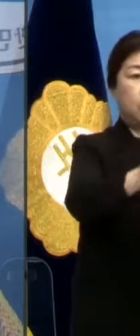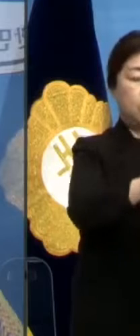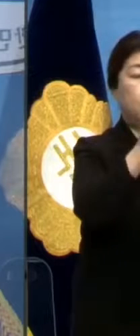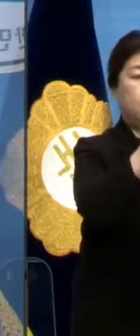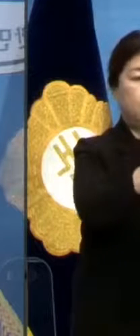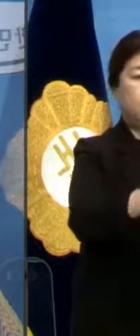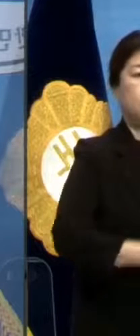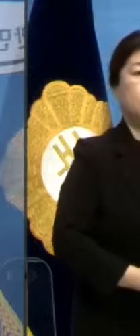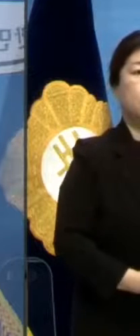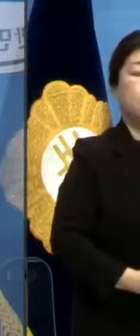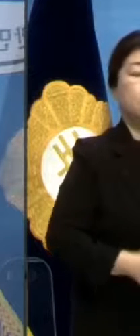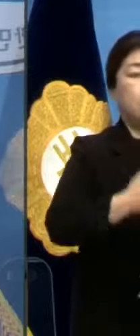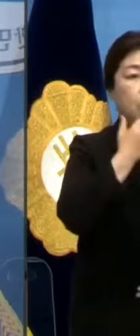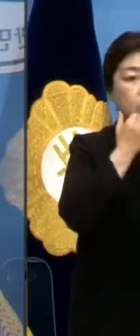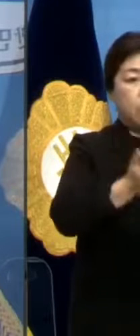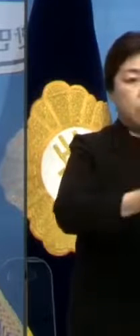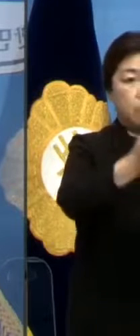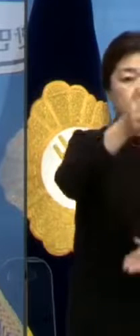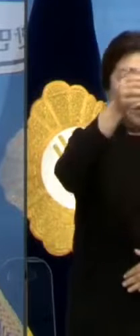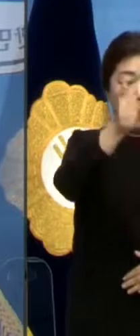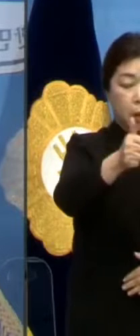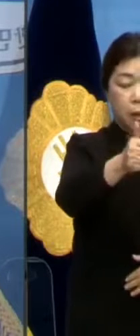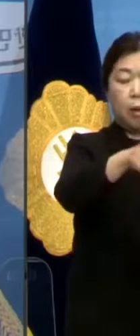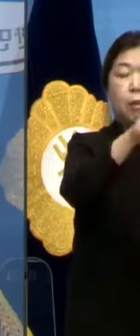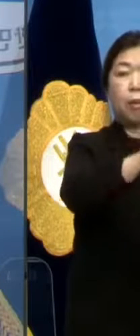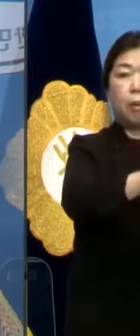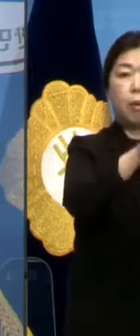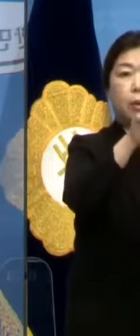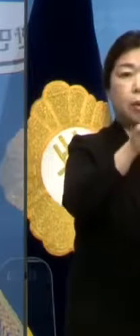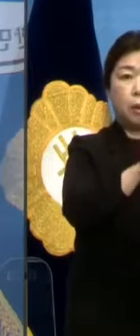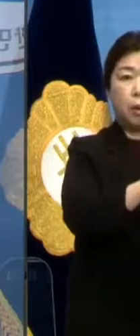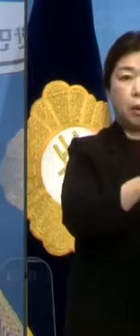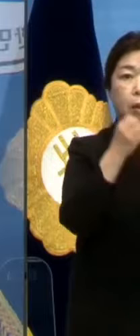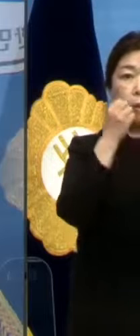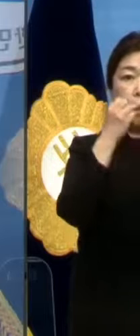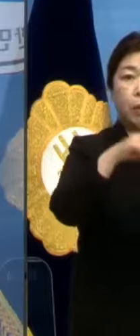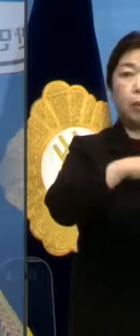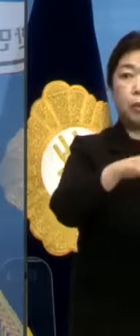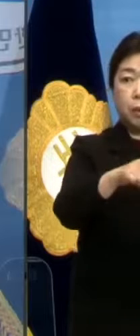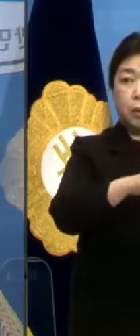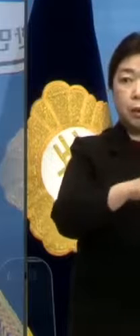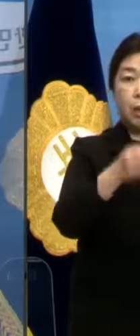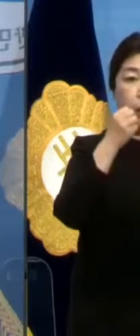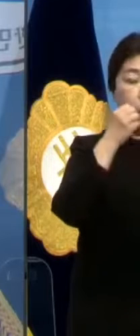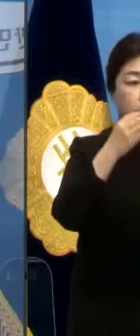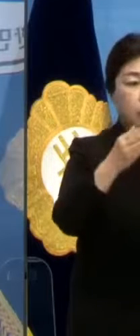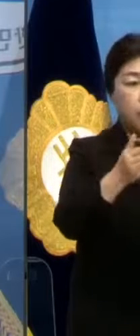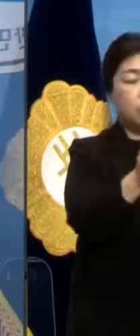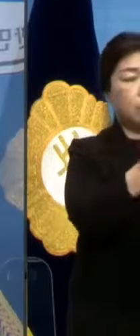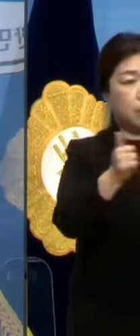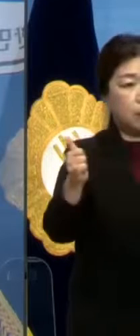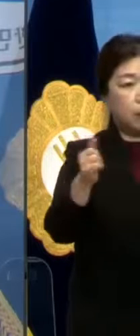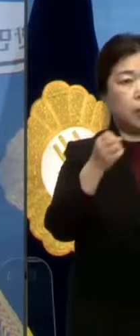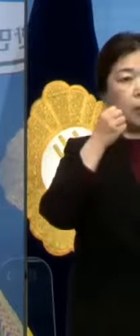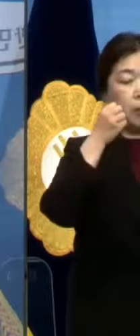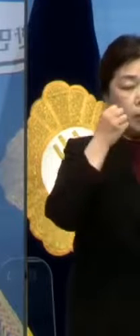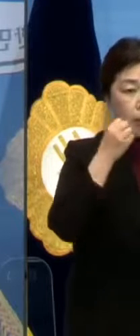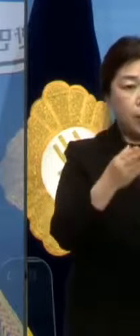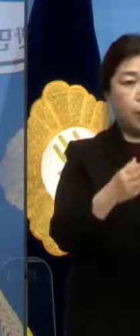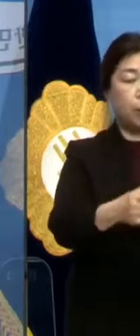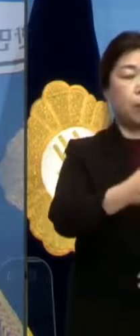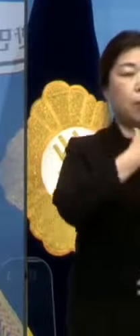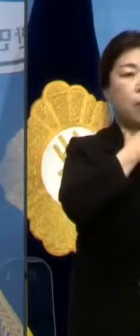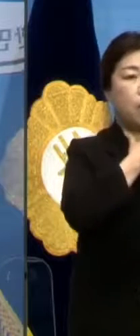합니다. 서울시장 선거에서 새로운 정치, 새로운 인물, 새로운